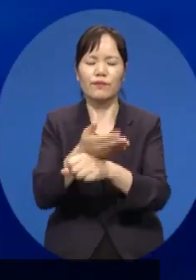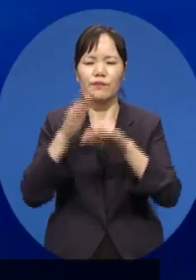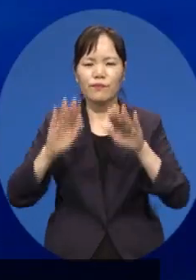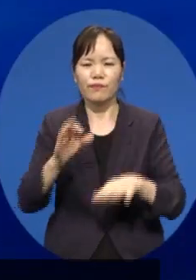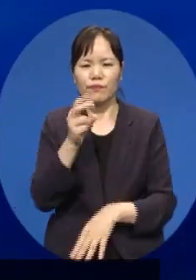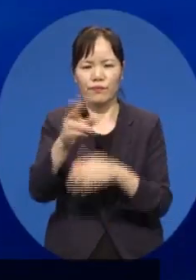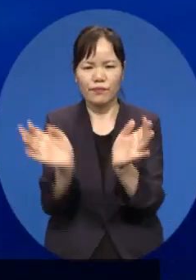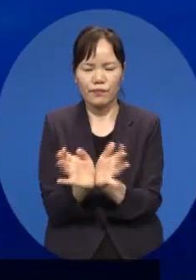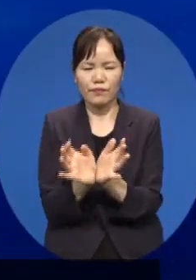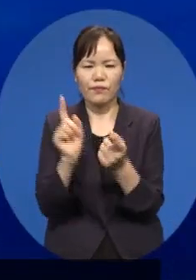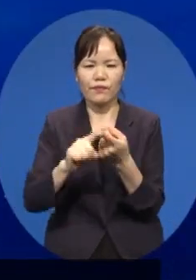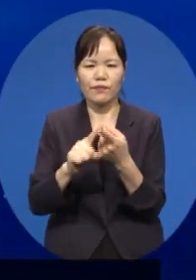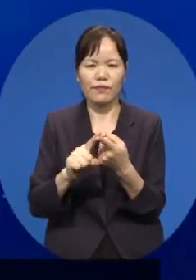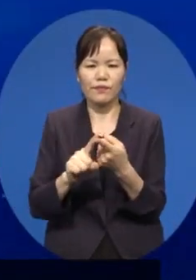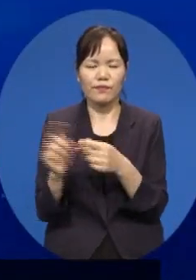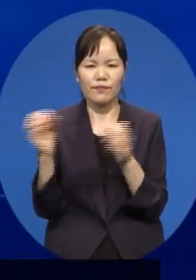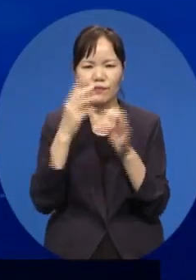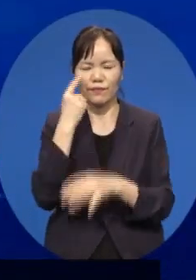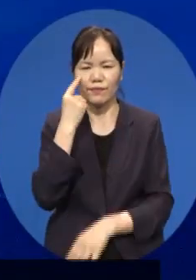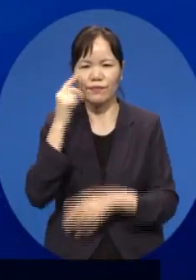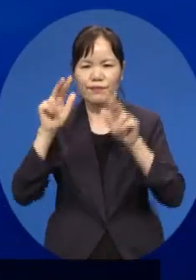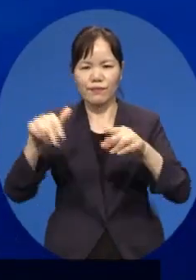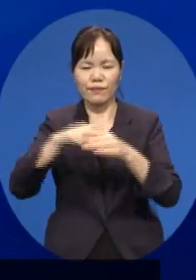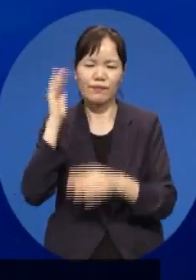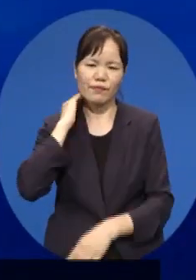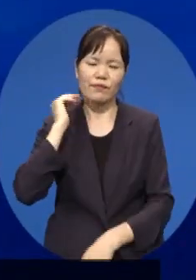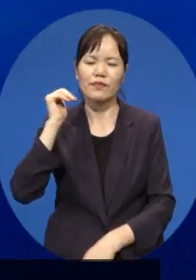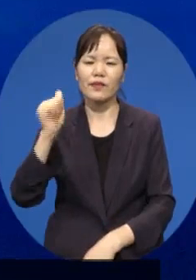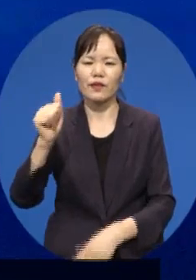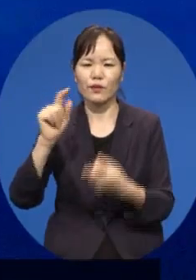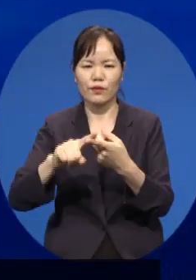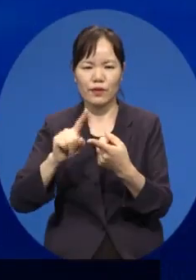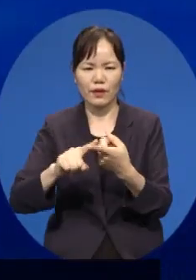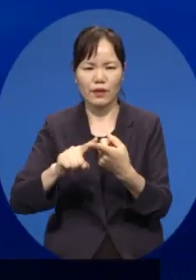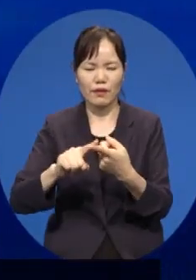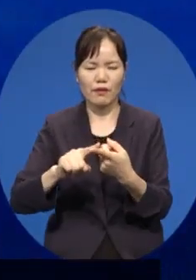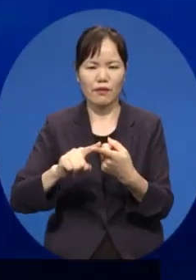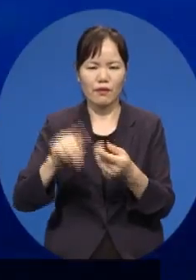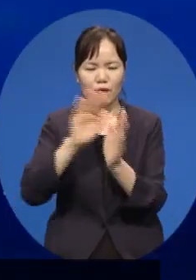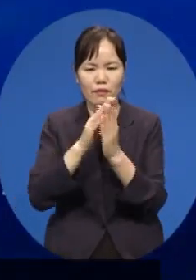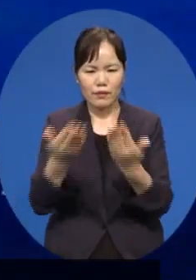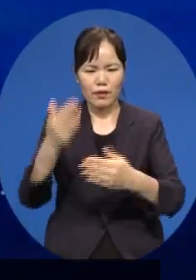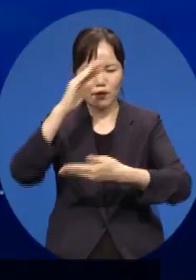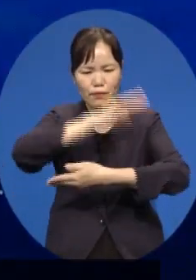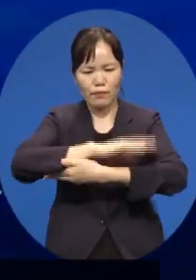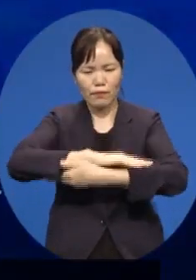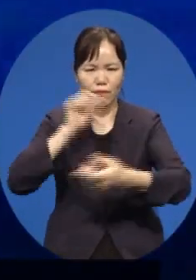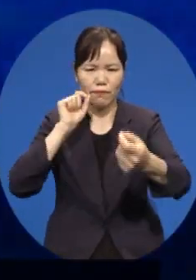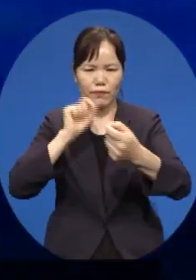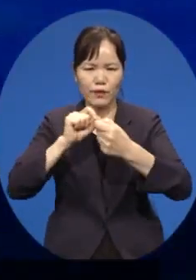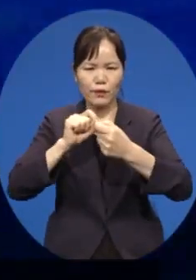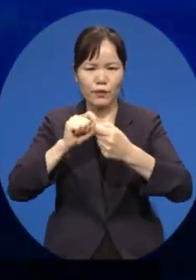이번에는 여권 쪽으로 좀 시선을 돌려보겠습니다. 지금 문재인 현 대통령을 다룬 책 하나가 출간을 앞두고 있습니다. 그런데